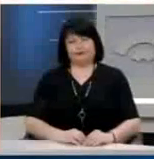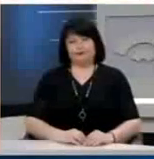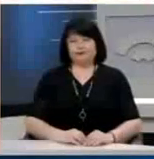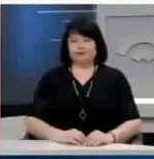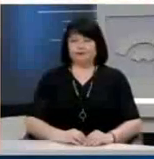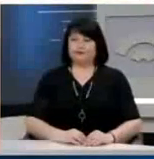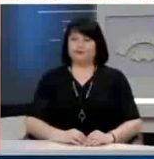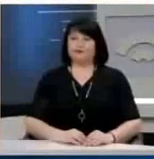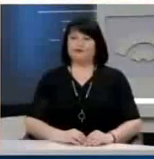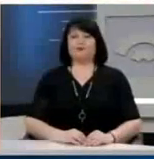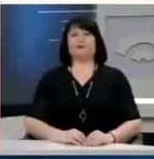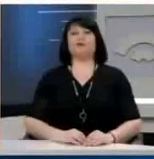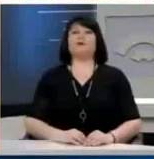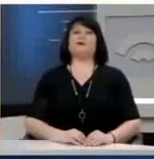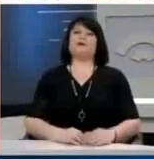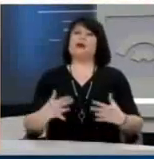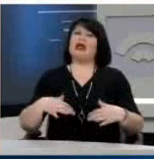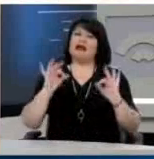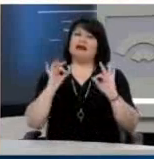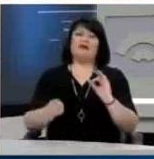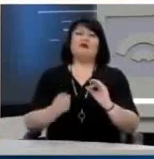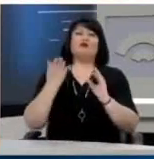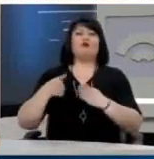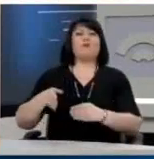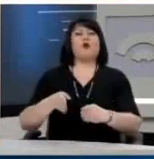Έχει ήδη ξεκινήσει μια νέα πορεία.